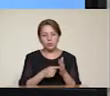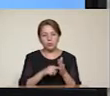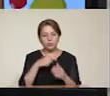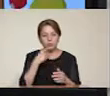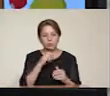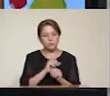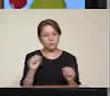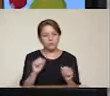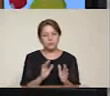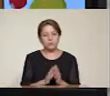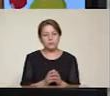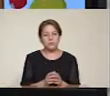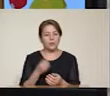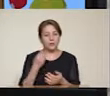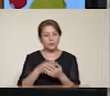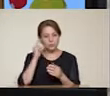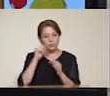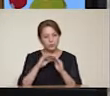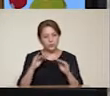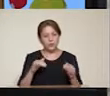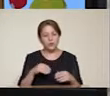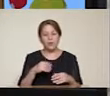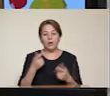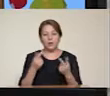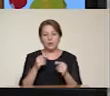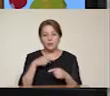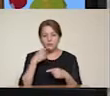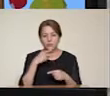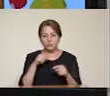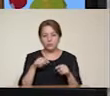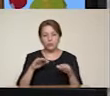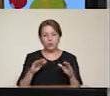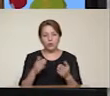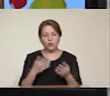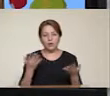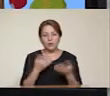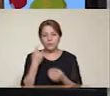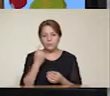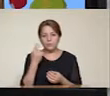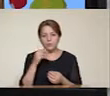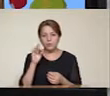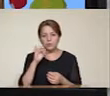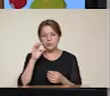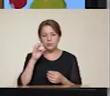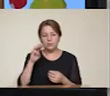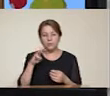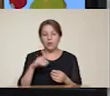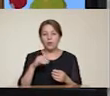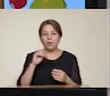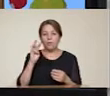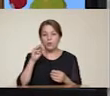ekanmiz. Aziz o'quvchilar, qani aytingchi, ushbu holatlarning qaysi birida jism moddiy nuqta bo'la